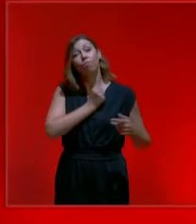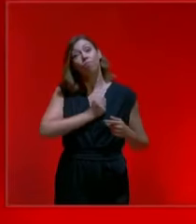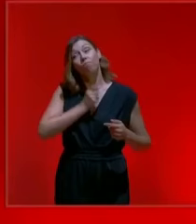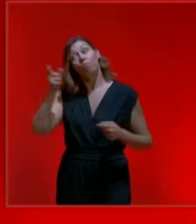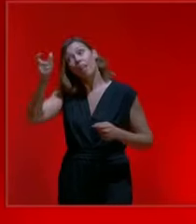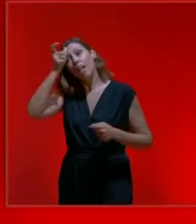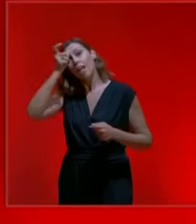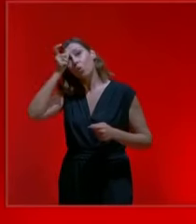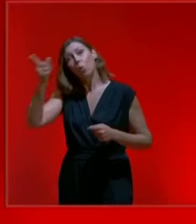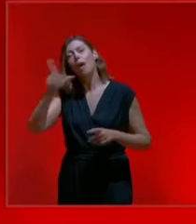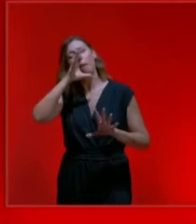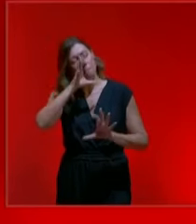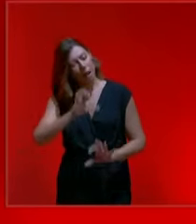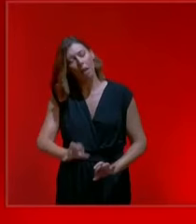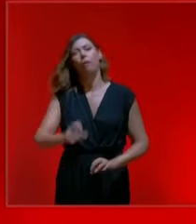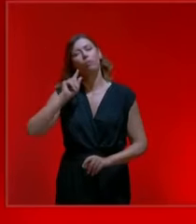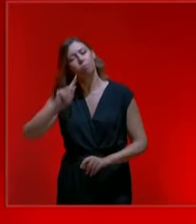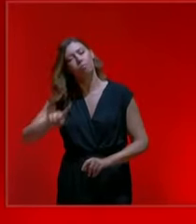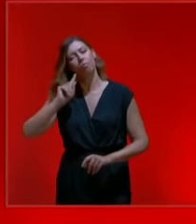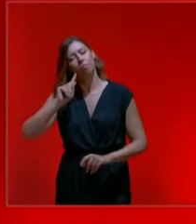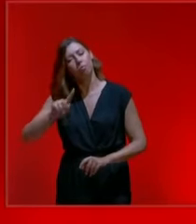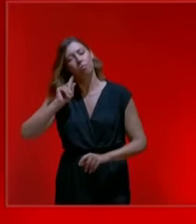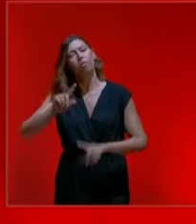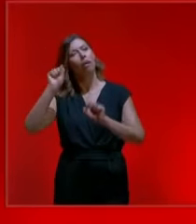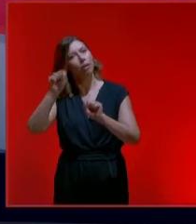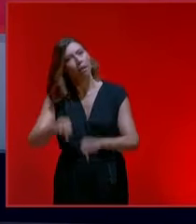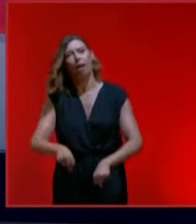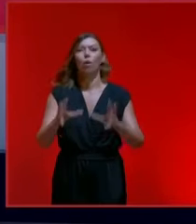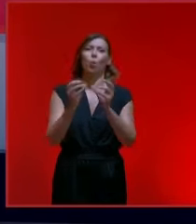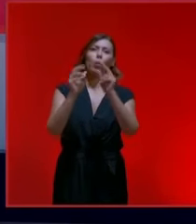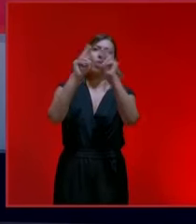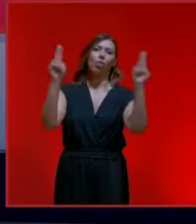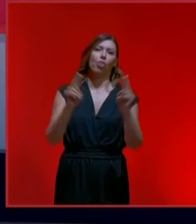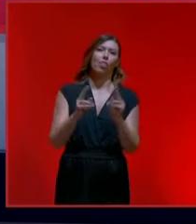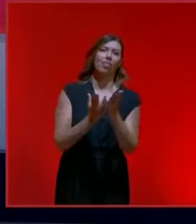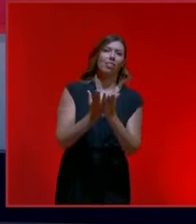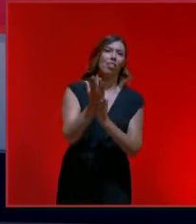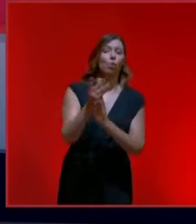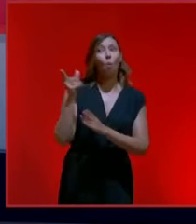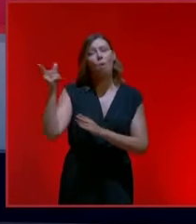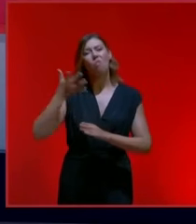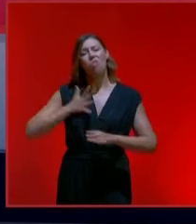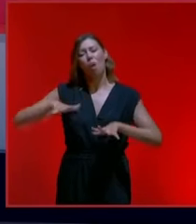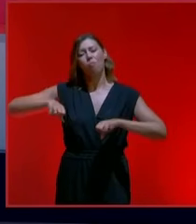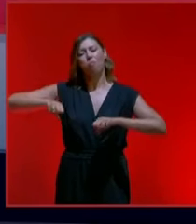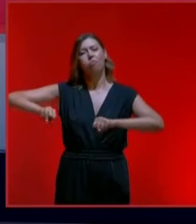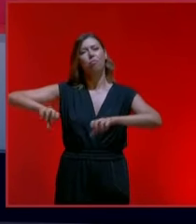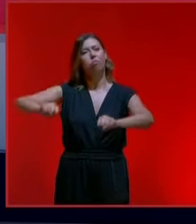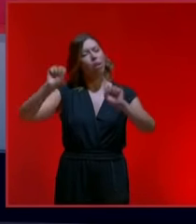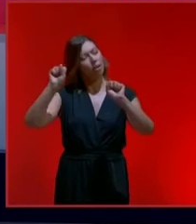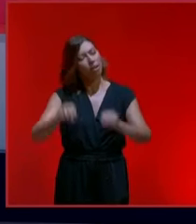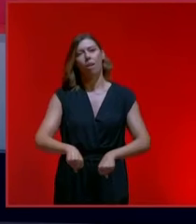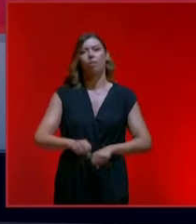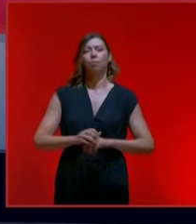δίκαιο, μία χώρα βαθιά αναθεωρητική. Συντρόφισσες και σύντροφοι, για να